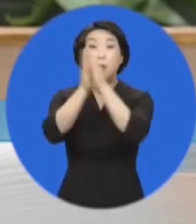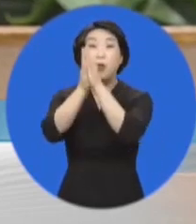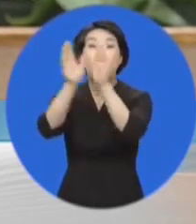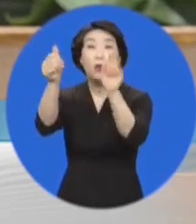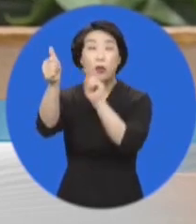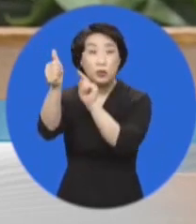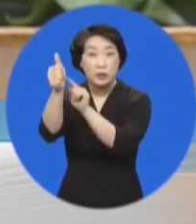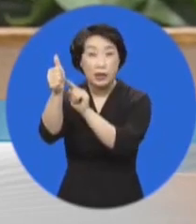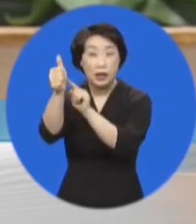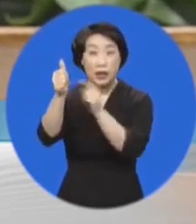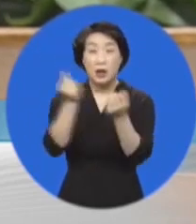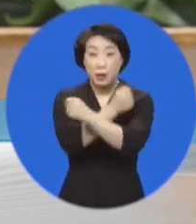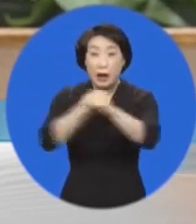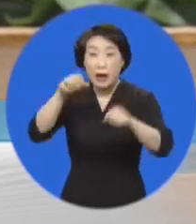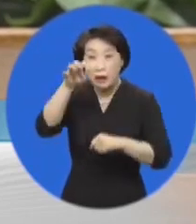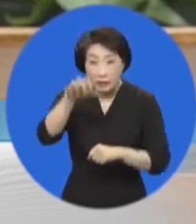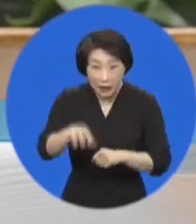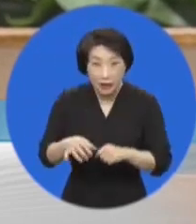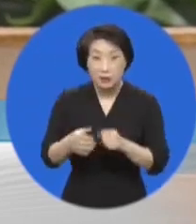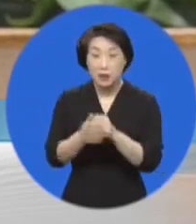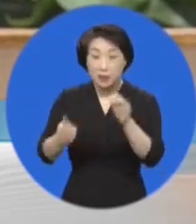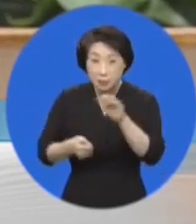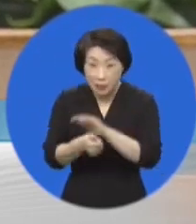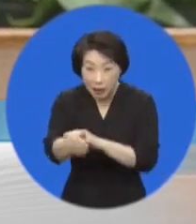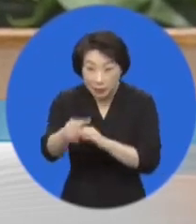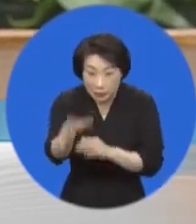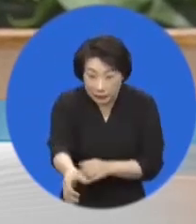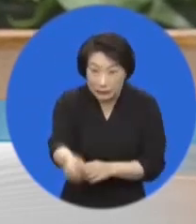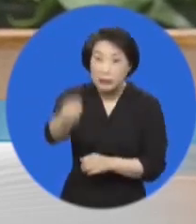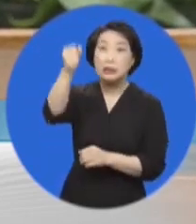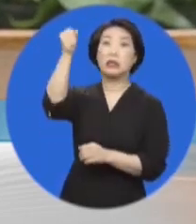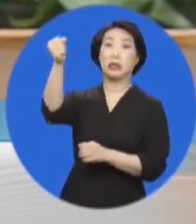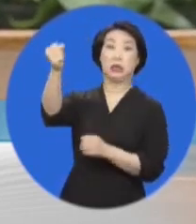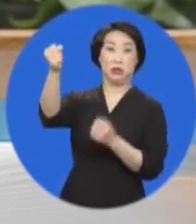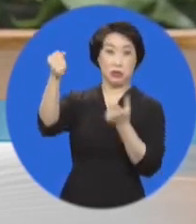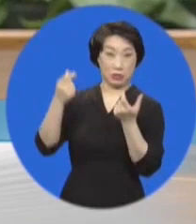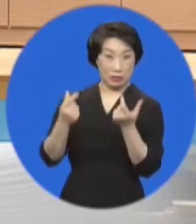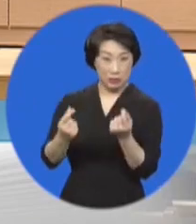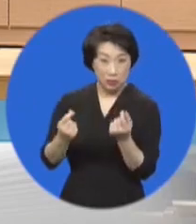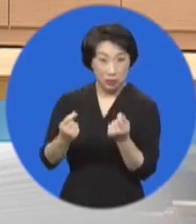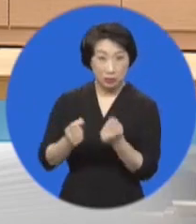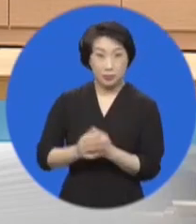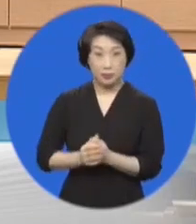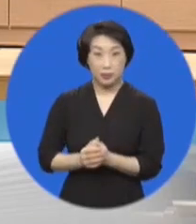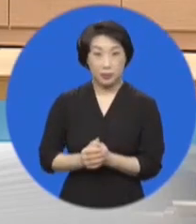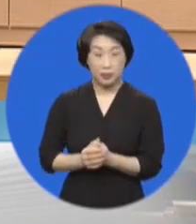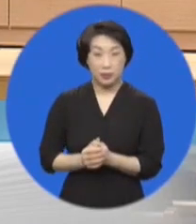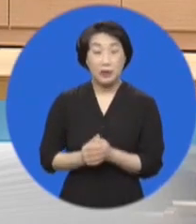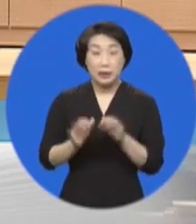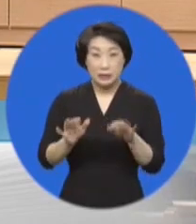모세가 광야에서 뱀을 든 것과 같이